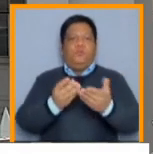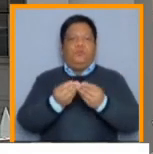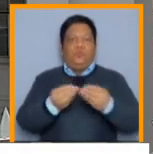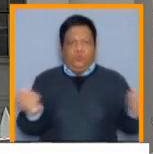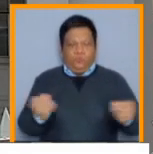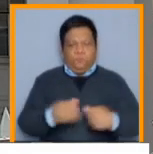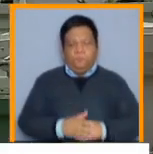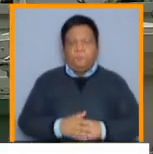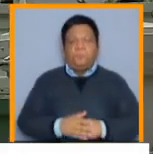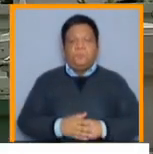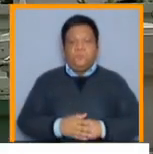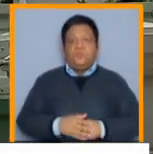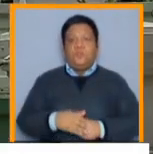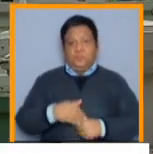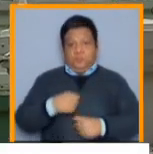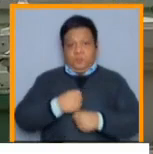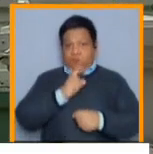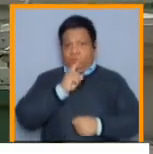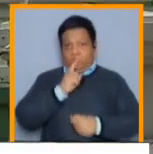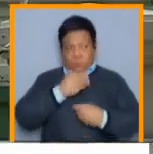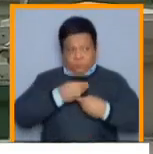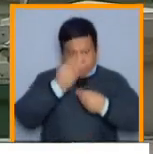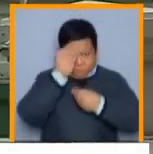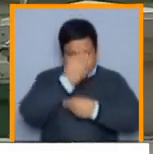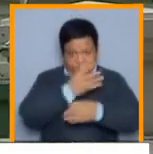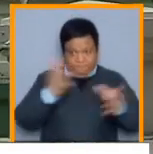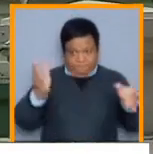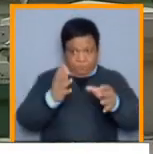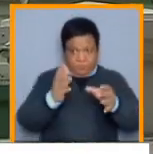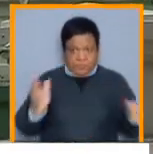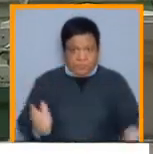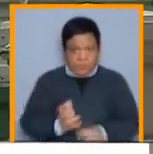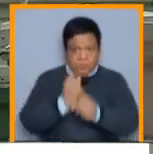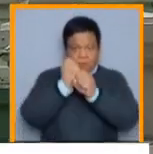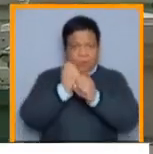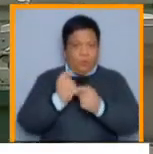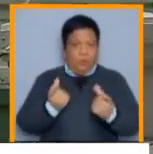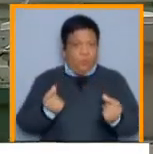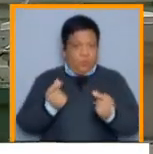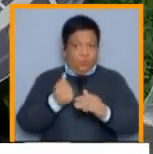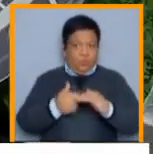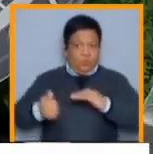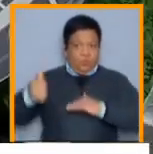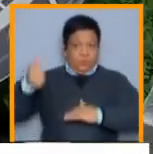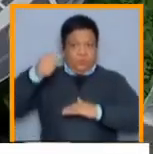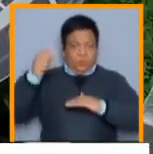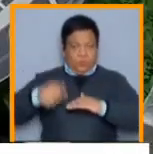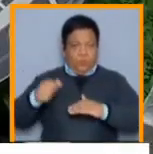publiko ang wastong buod ng mga aksyon ng Korte Suprema sa lalong madaling panahon.